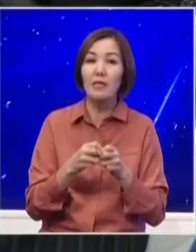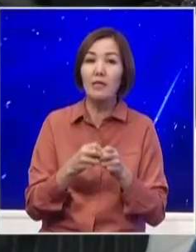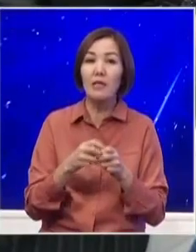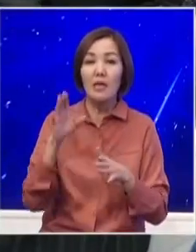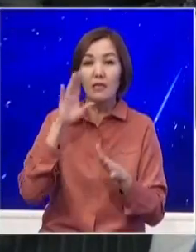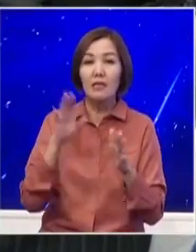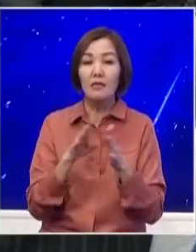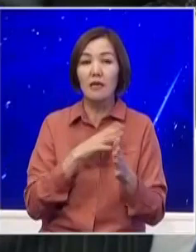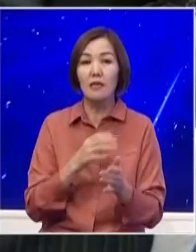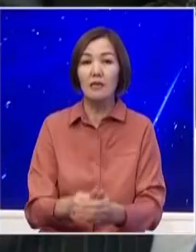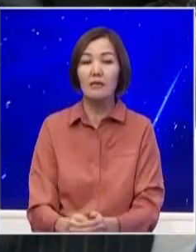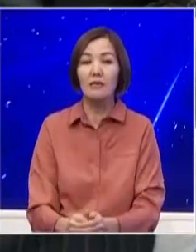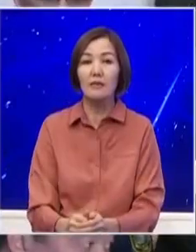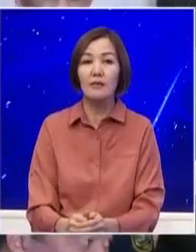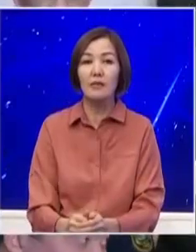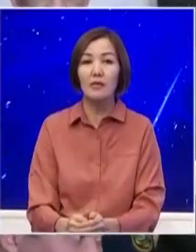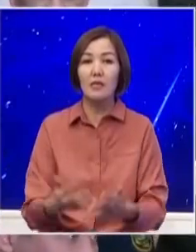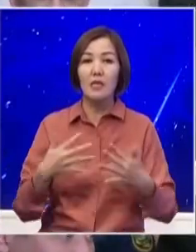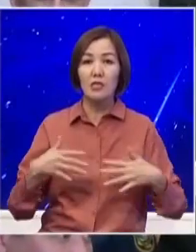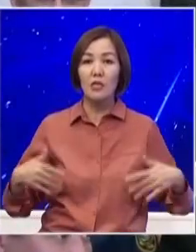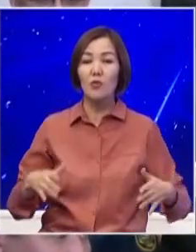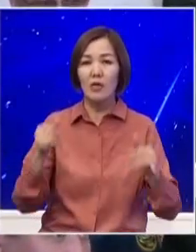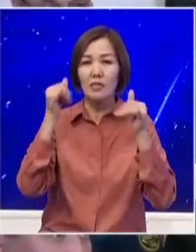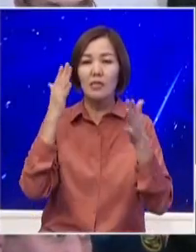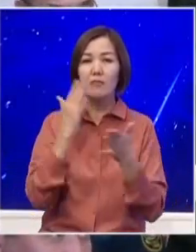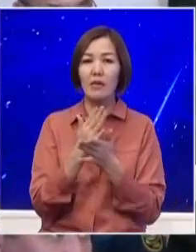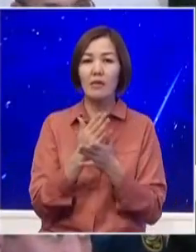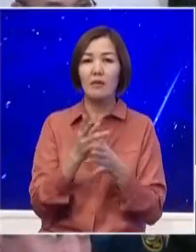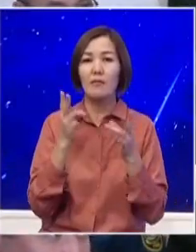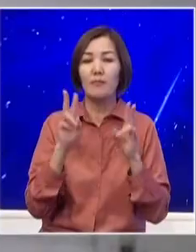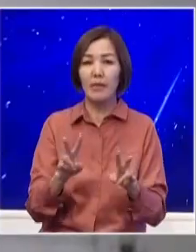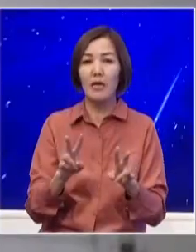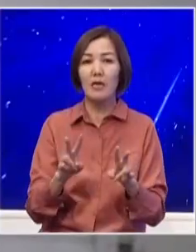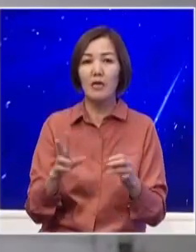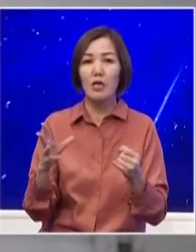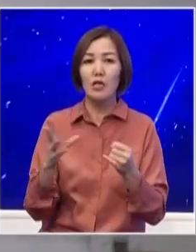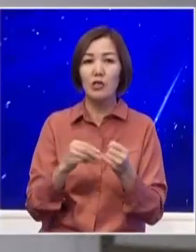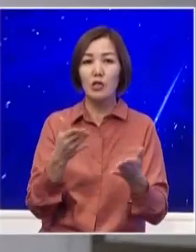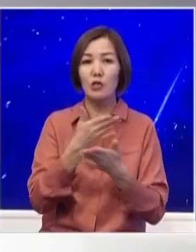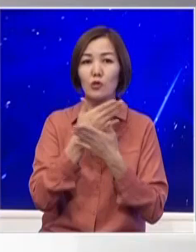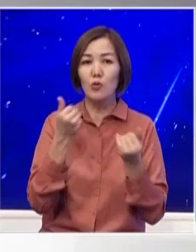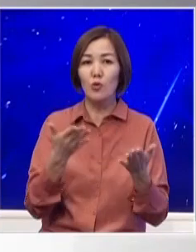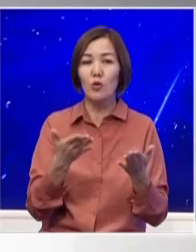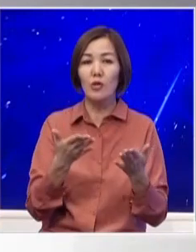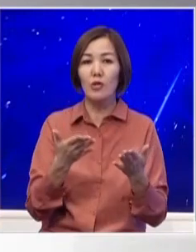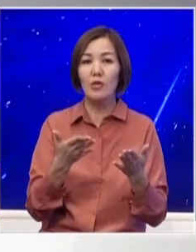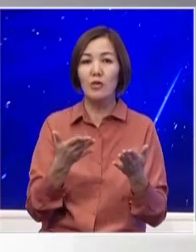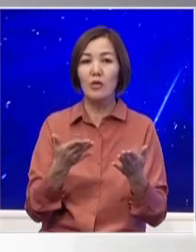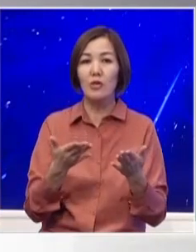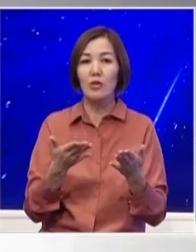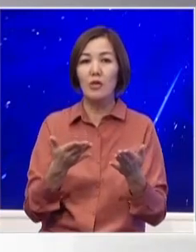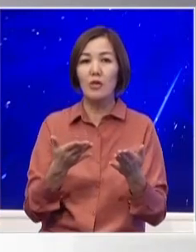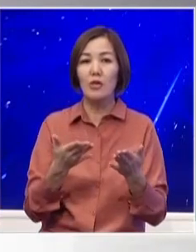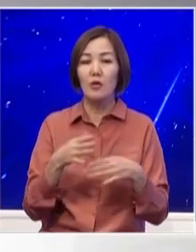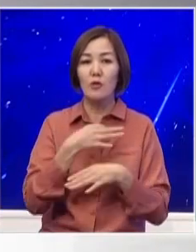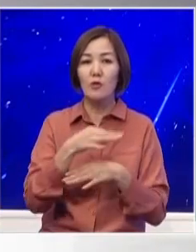салды. Малымызды айдап шығамыз, егістікке барамыз. Нелер қолайды бізді. Çavuk boğandan giyin, çavuk boğandan giyin de bu